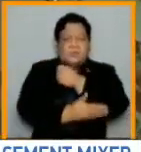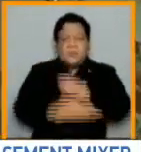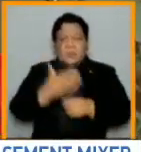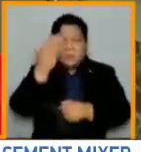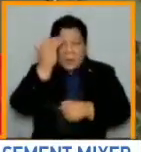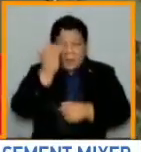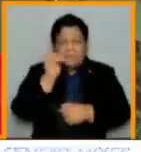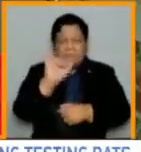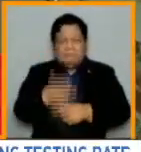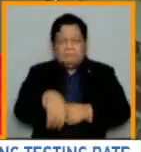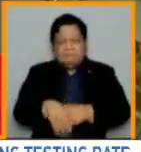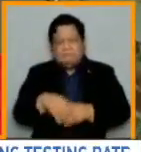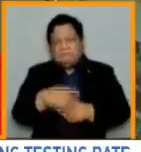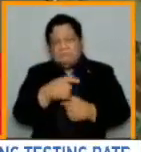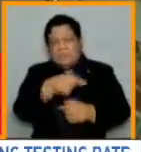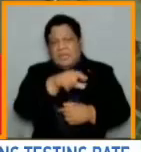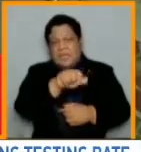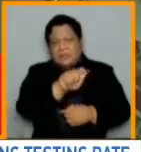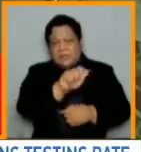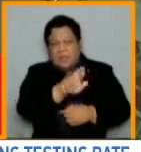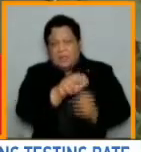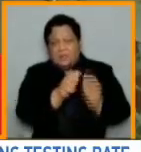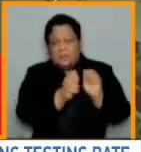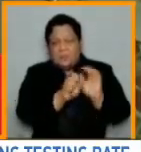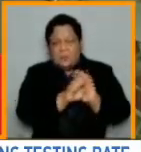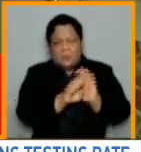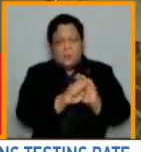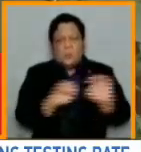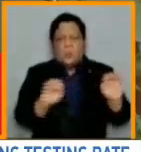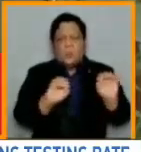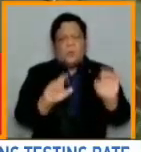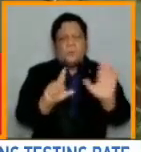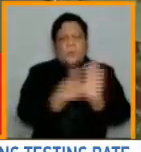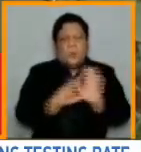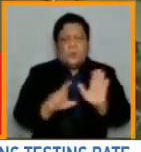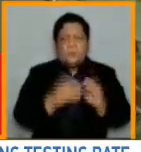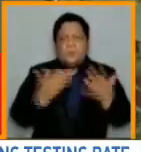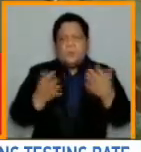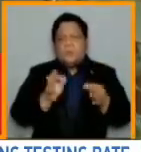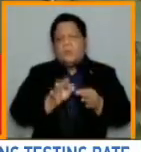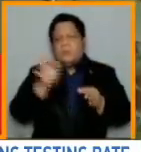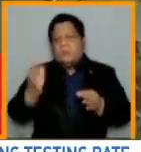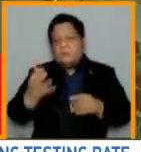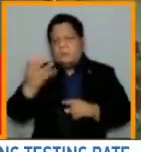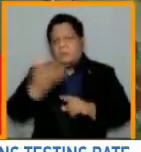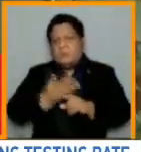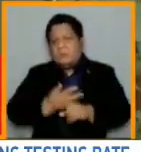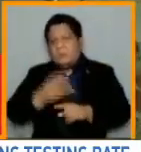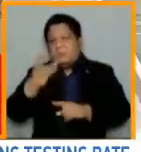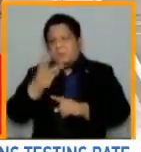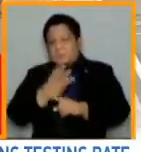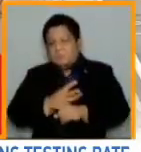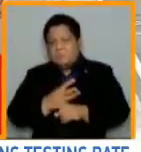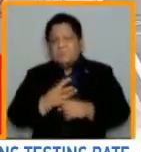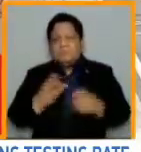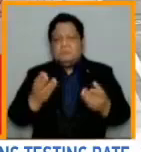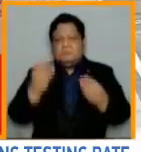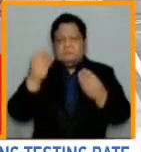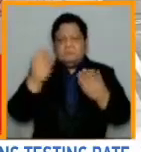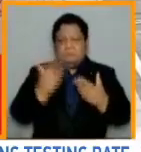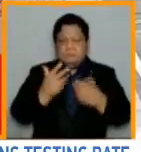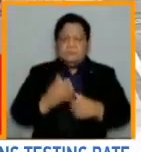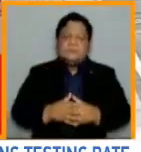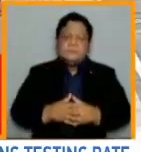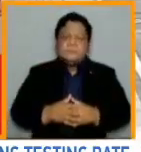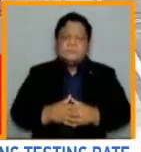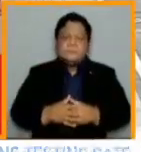ban. Kasi sabi nila mag-extend na naman ng 5 months or 6 months, ayan ang sabi sa amin. Pinatigil ng